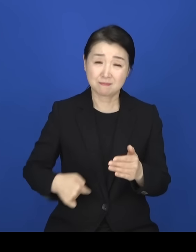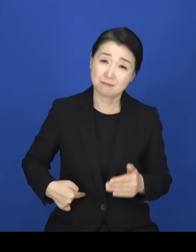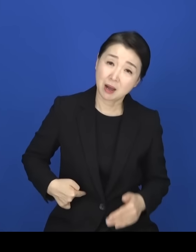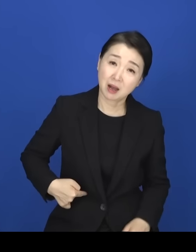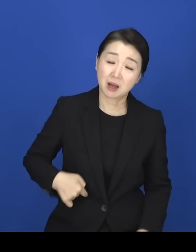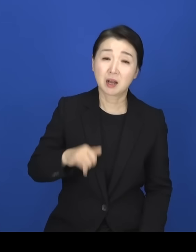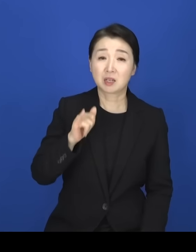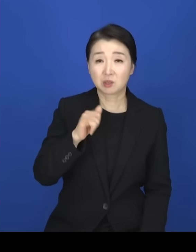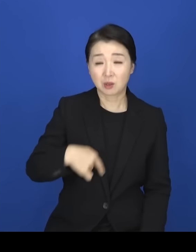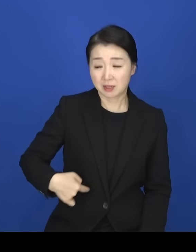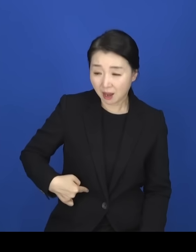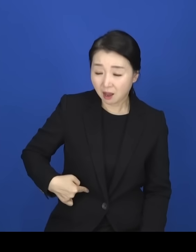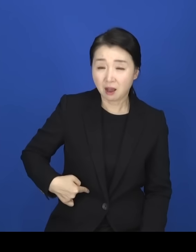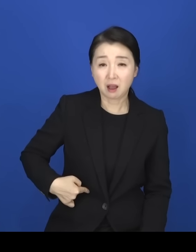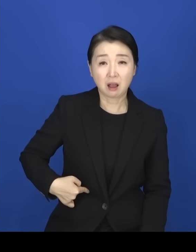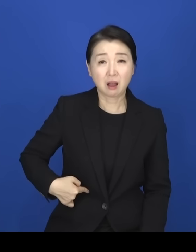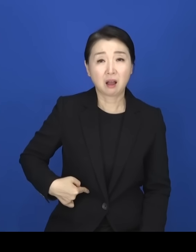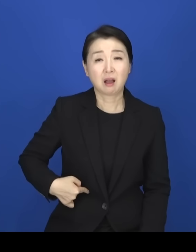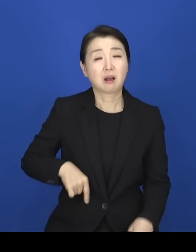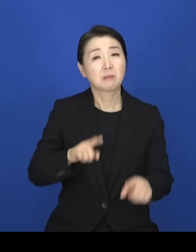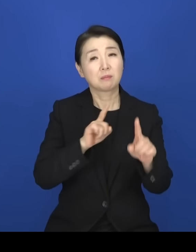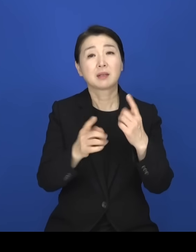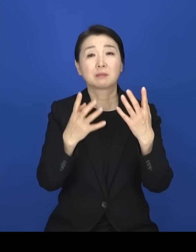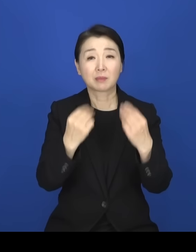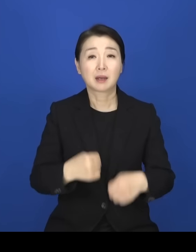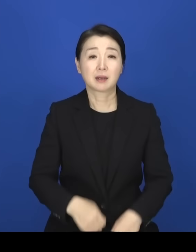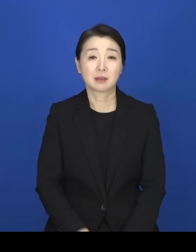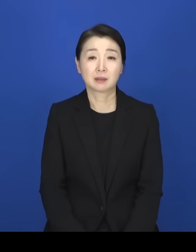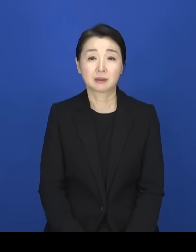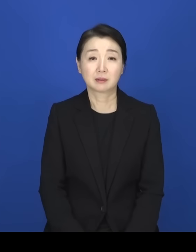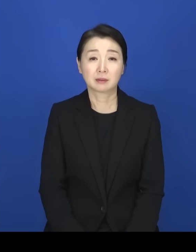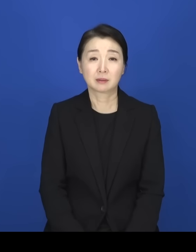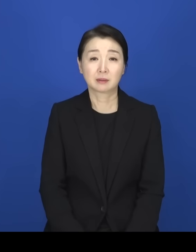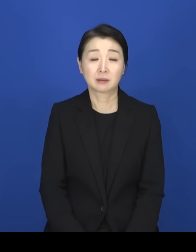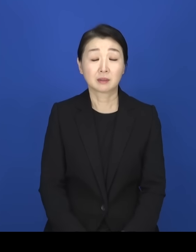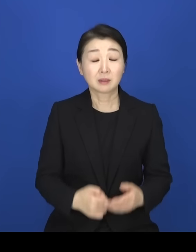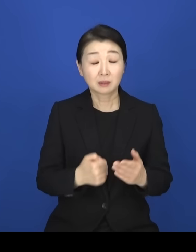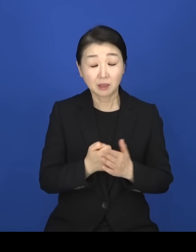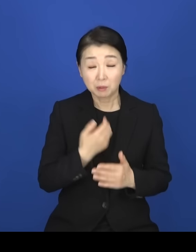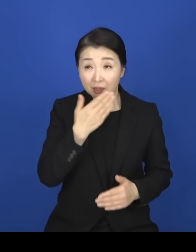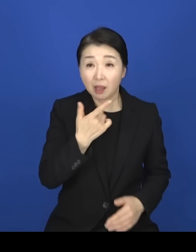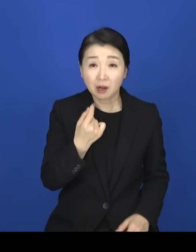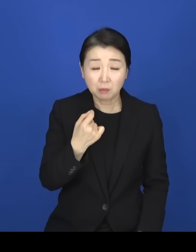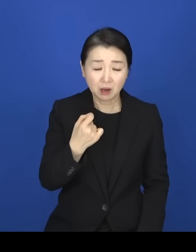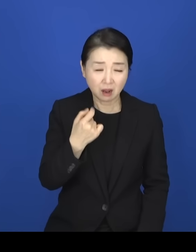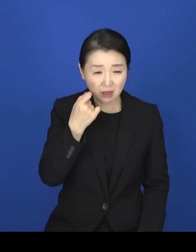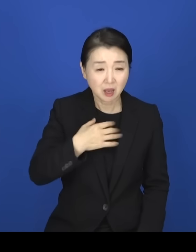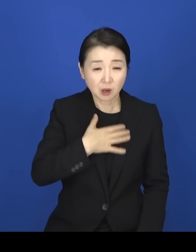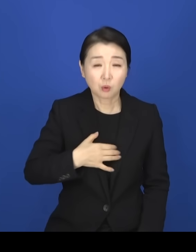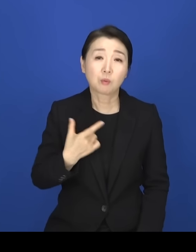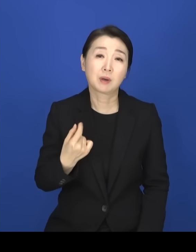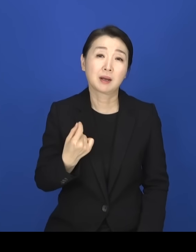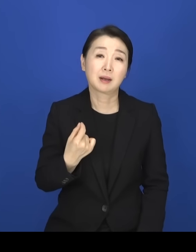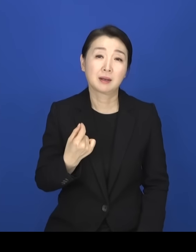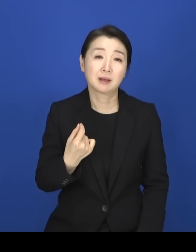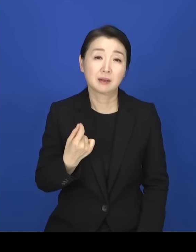찌르는 양심을 찌르는 말들이 전곡을 많으니까 찌르는 말씀들이 많죠. 네. 네, 그래서 굉장히 사실은 달기도 하지만 괴로워하면서도 많이